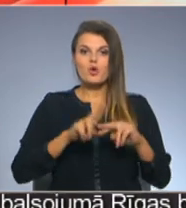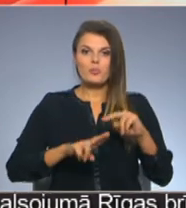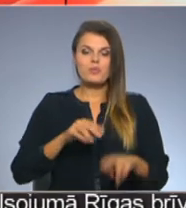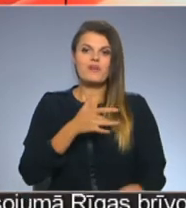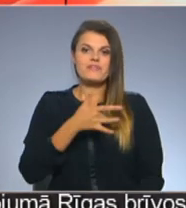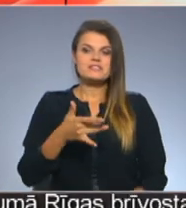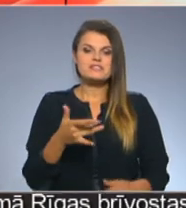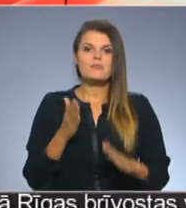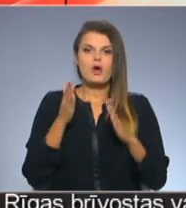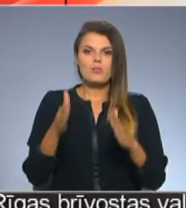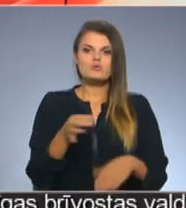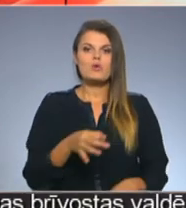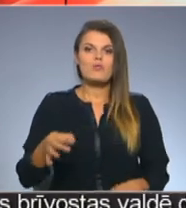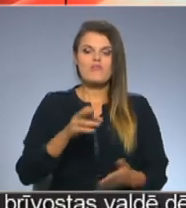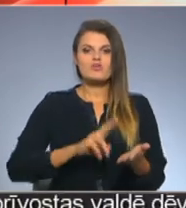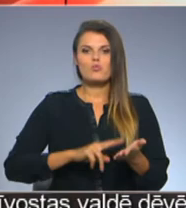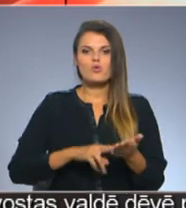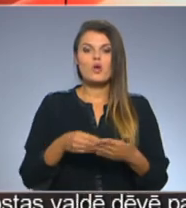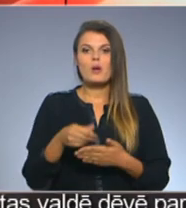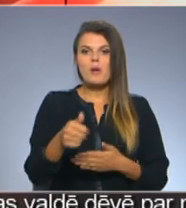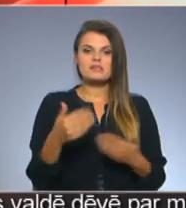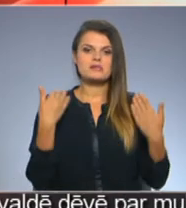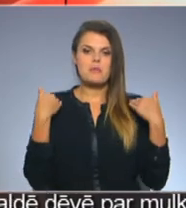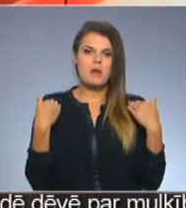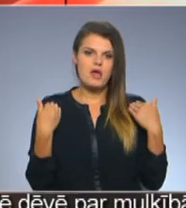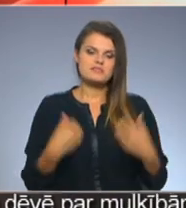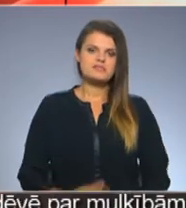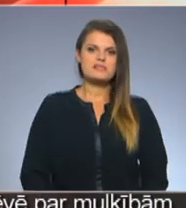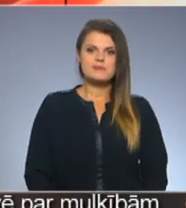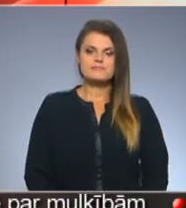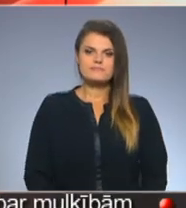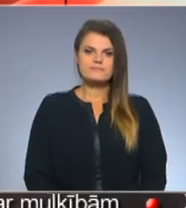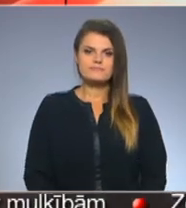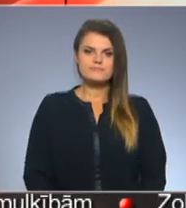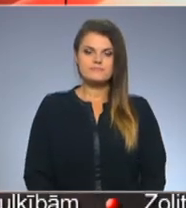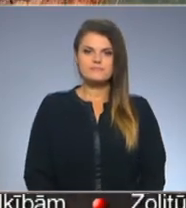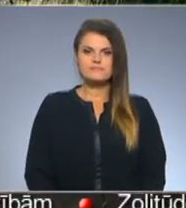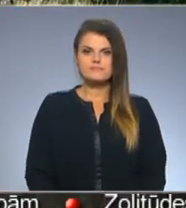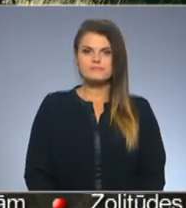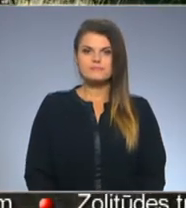visticamāk gulsies uz novada nodokļu maksātāju pleciem. Plašāk TV Spektrs.